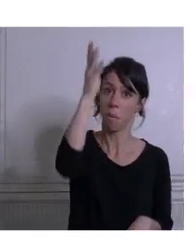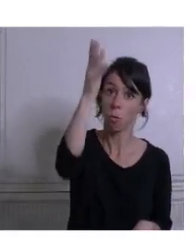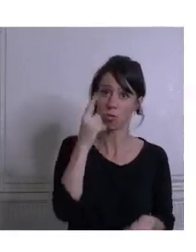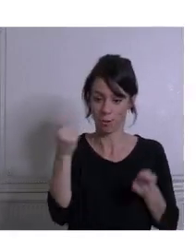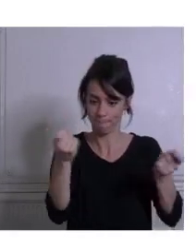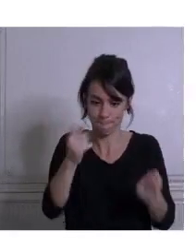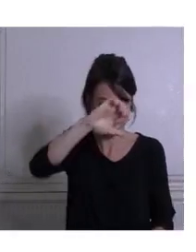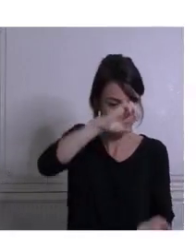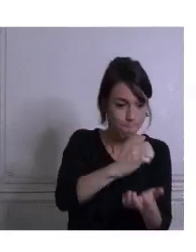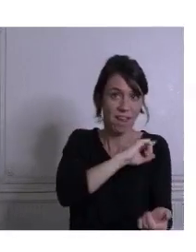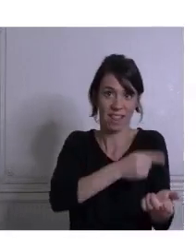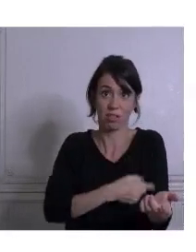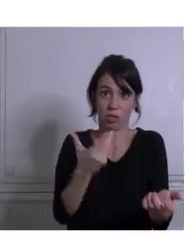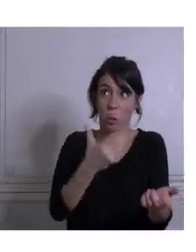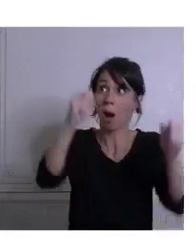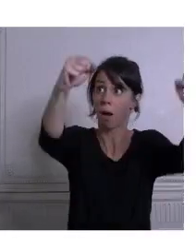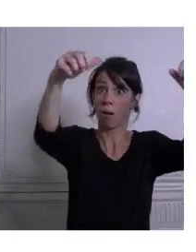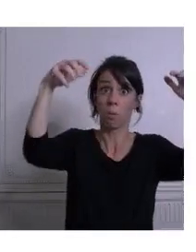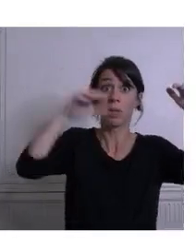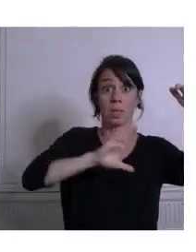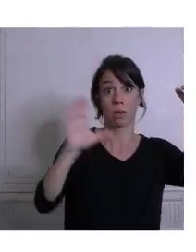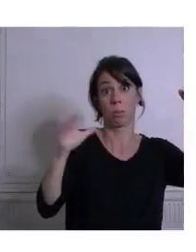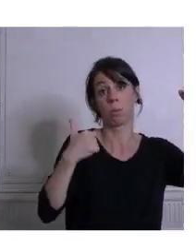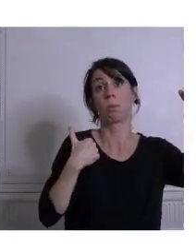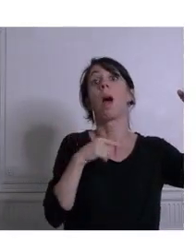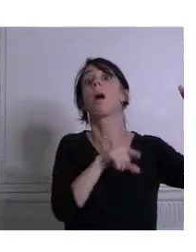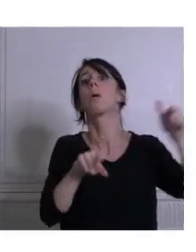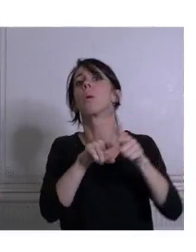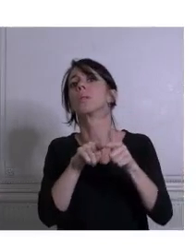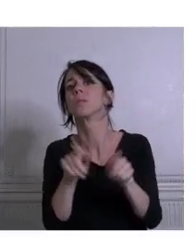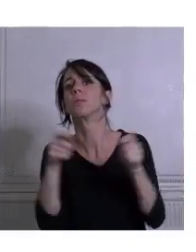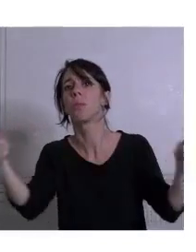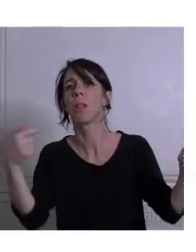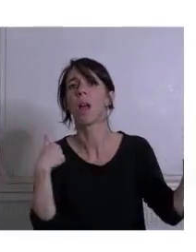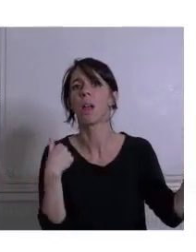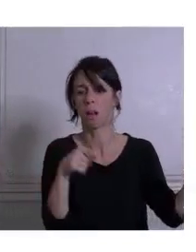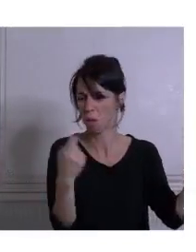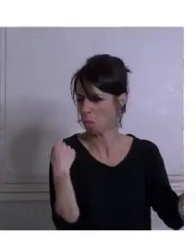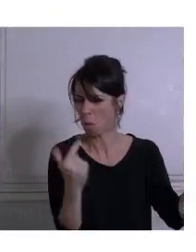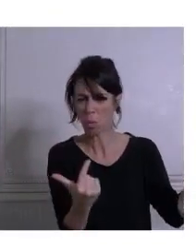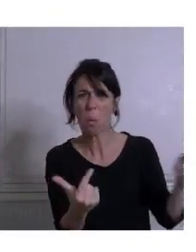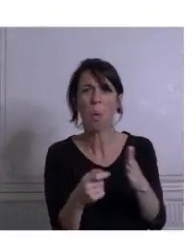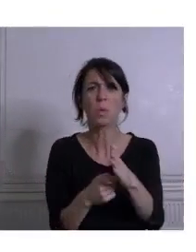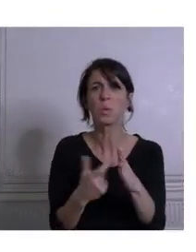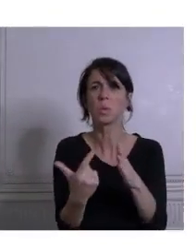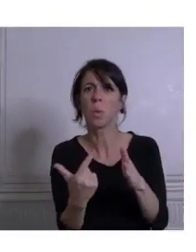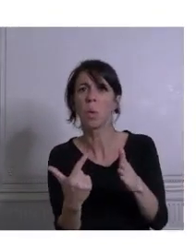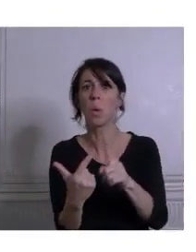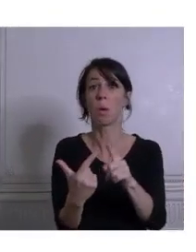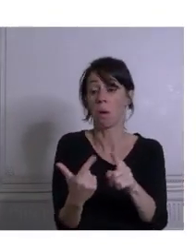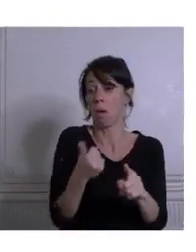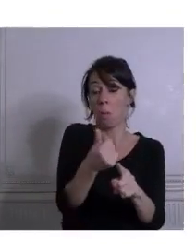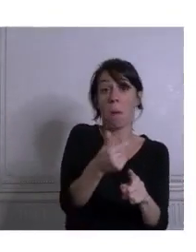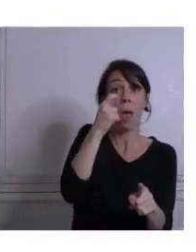Alors, quelques détails peut-être que je souhaite relever. Vous, à chaque fois, vous nous remettez